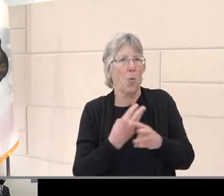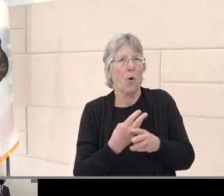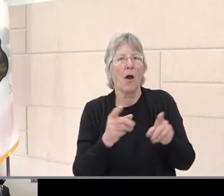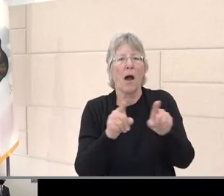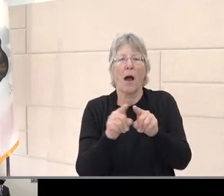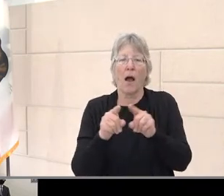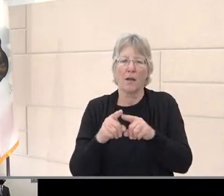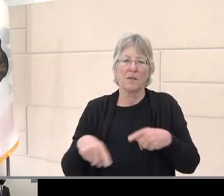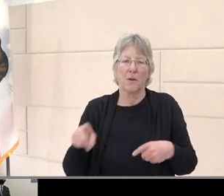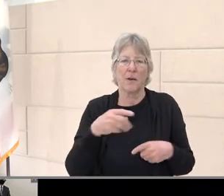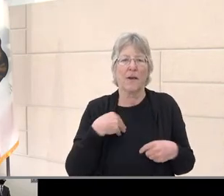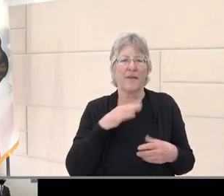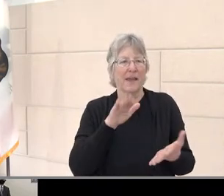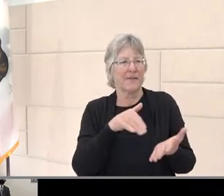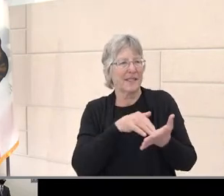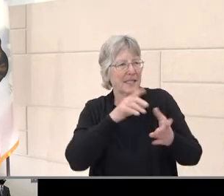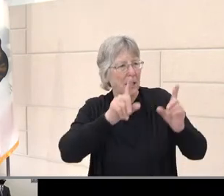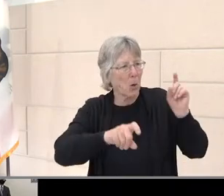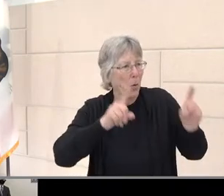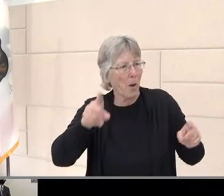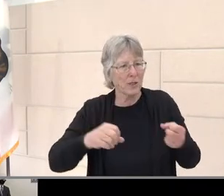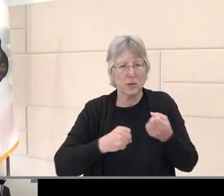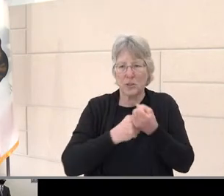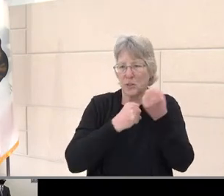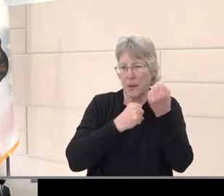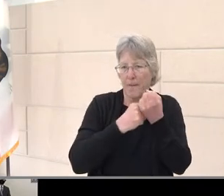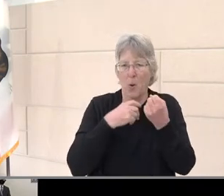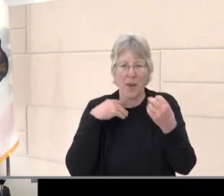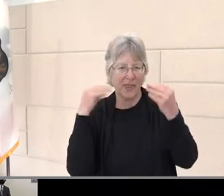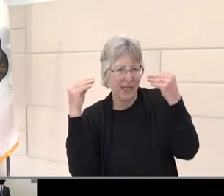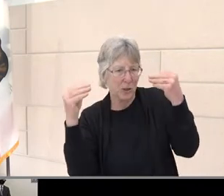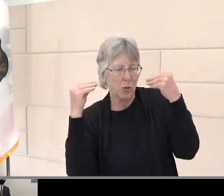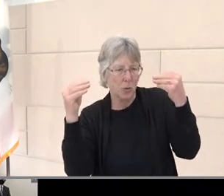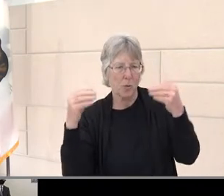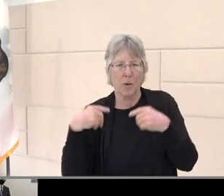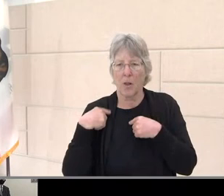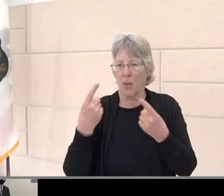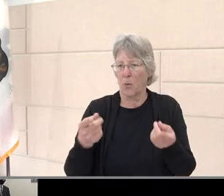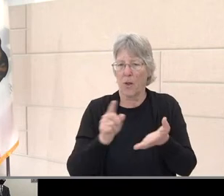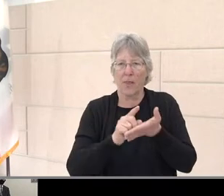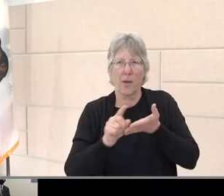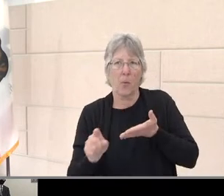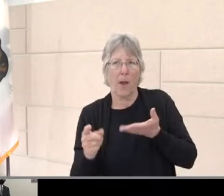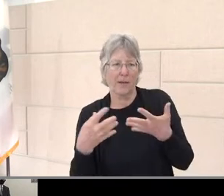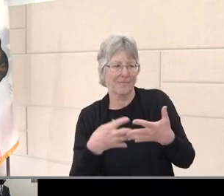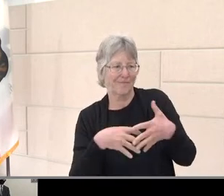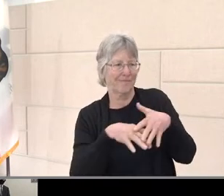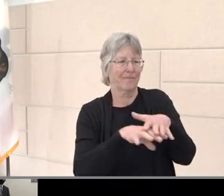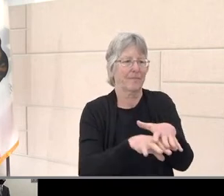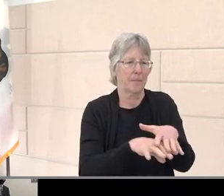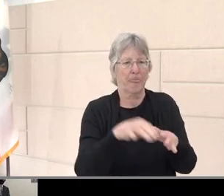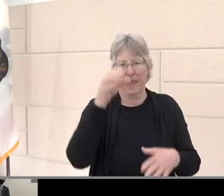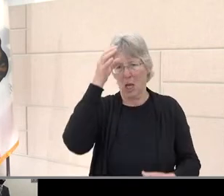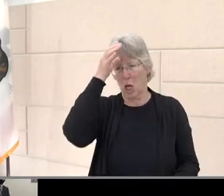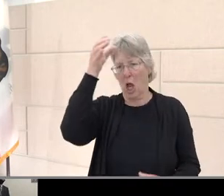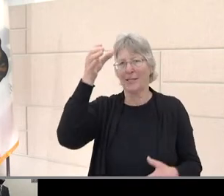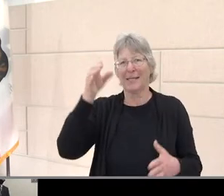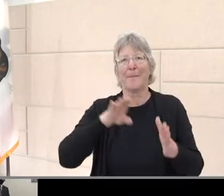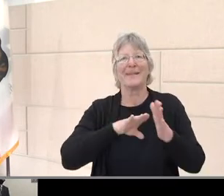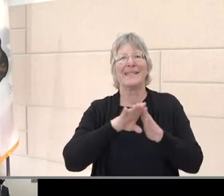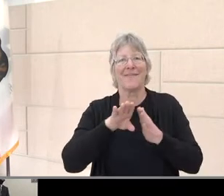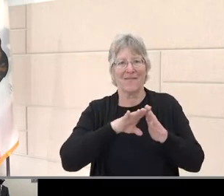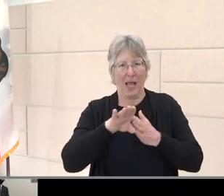យើងនឹងធ្វើឲ្យគ្រូមានសំណួរដើម្បីគ្រប់គ្រងទៅលើការបង្ហាត់ ក្នុងរយៈពេលសប្តាហ៍នេះមួយនេះមួ